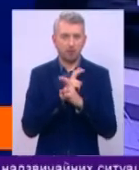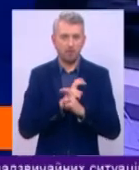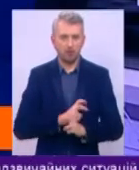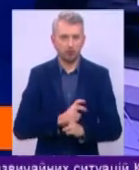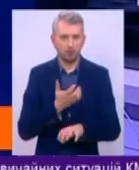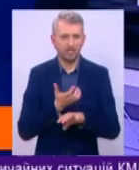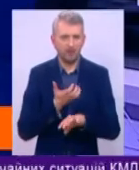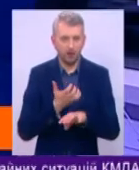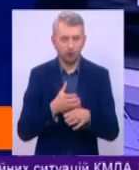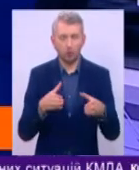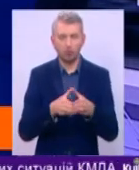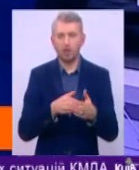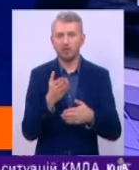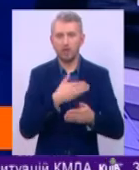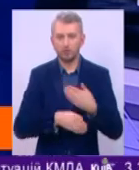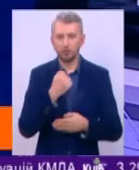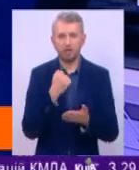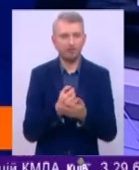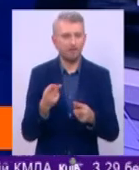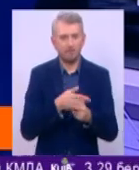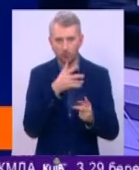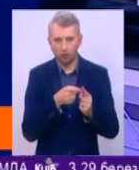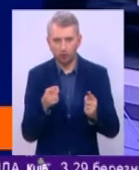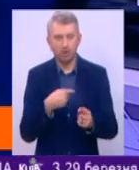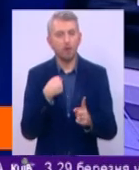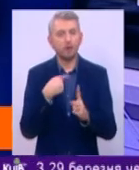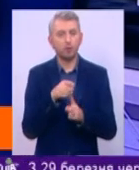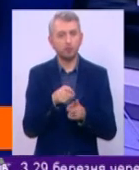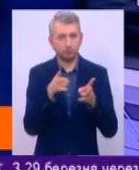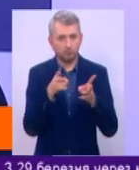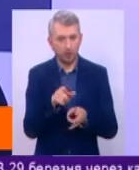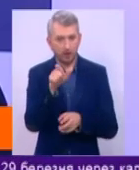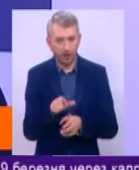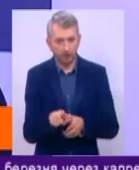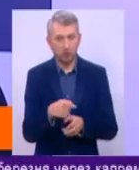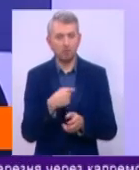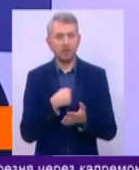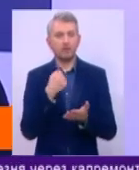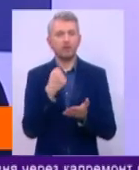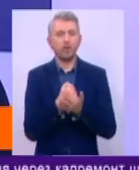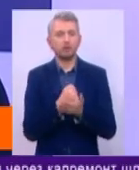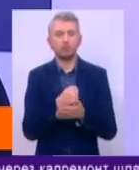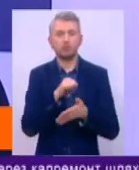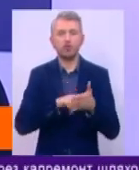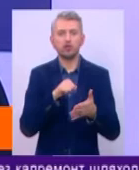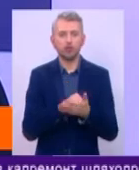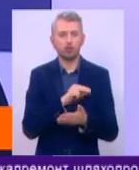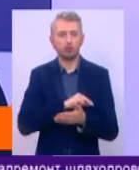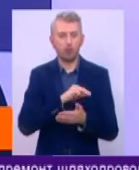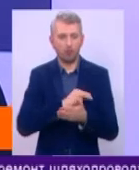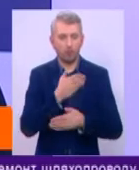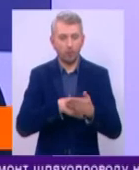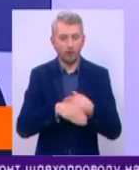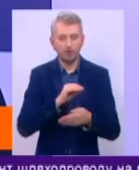может устанавливаться бессрочно. И кроме того, этому пострадавшему, кроме того, что мы выносим причину трудовой увечья, мы пишем,